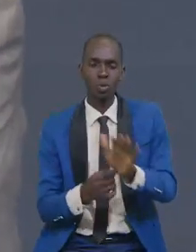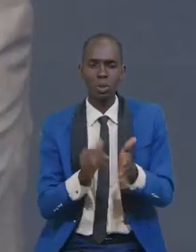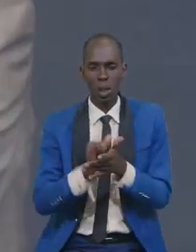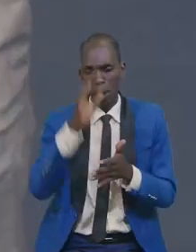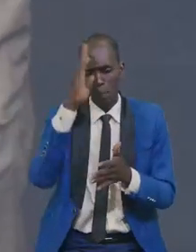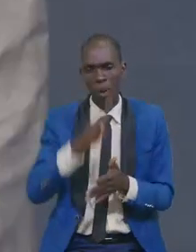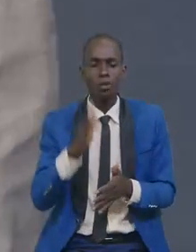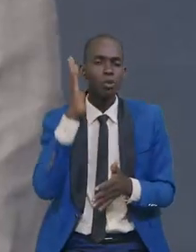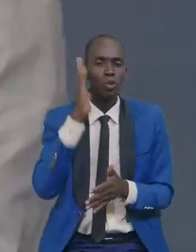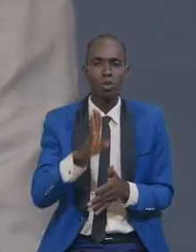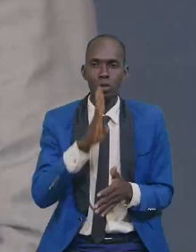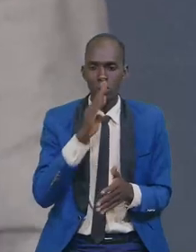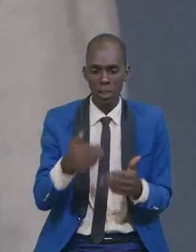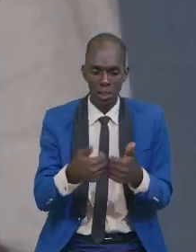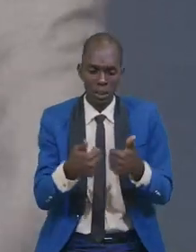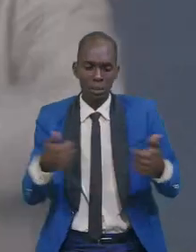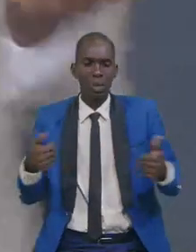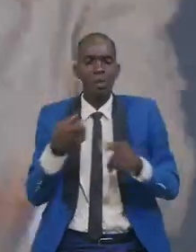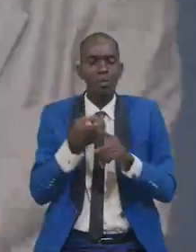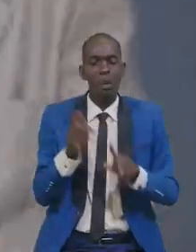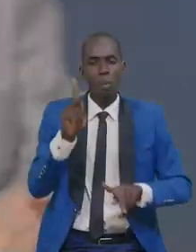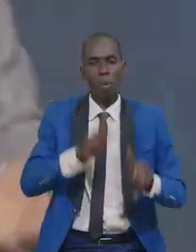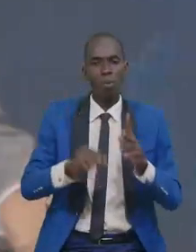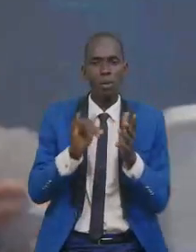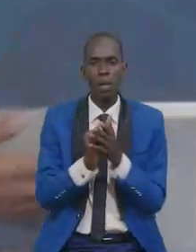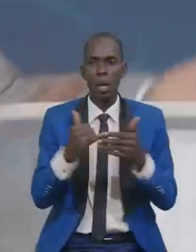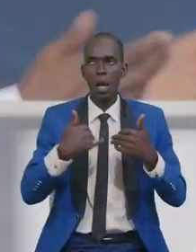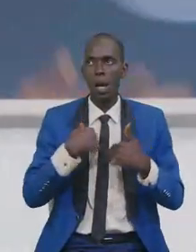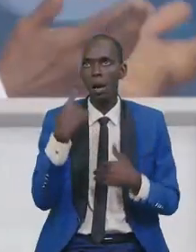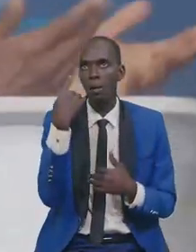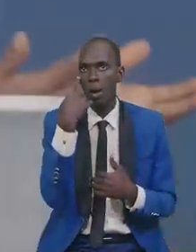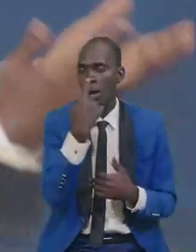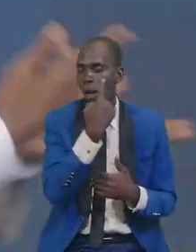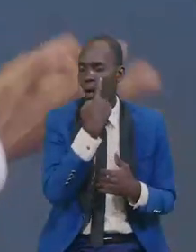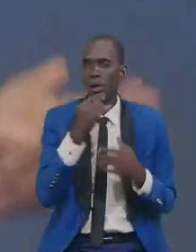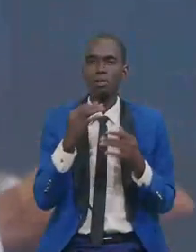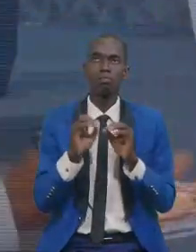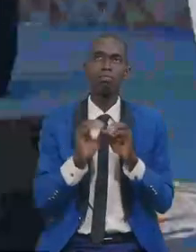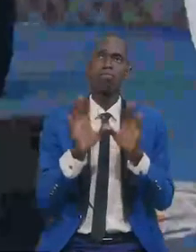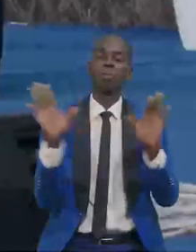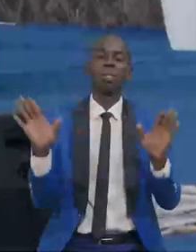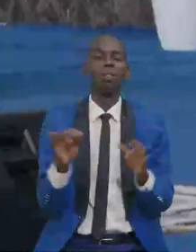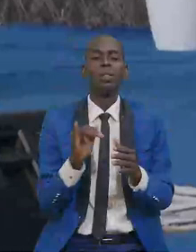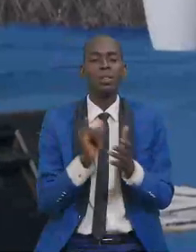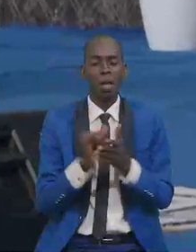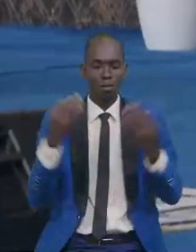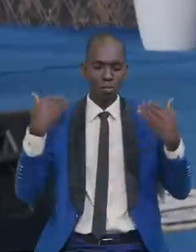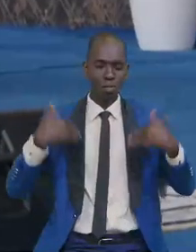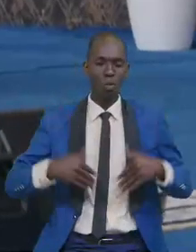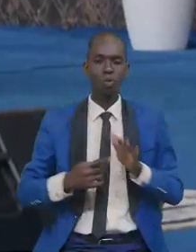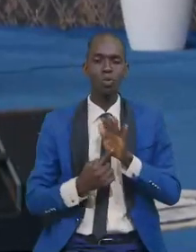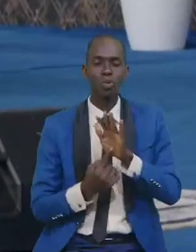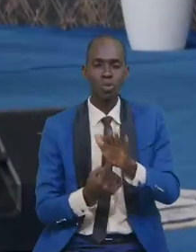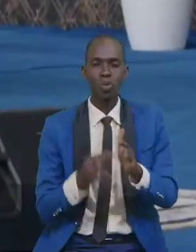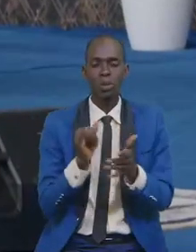ne fais pas partie des voyants, je ne fais pas partie de ceux qui connaissent, je ne suis pas partie de ceux qui brillent, je fais partie de